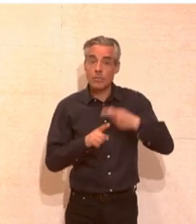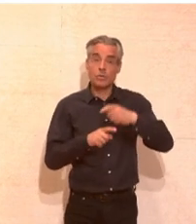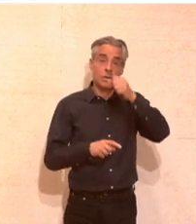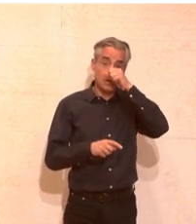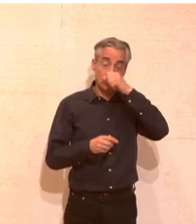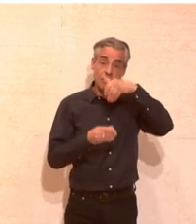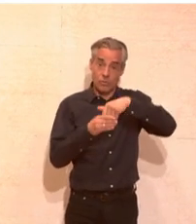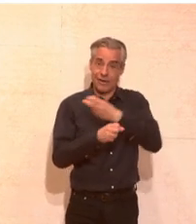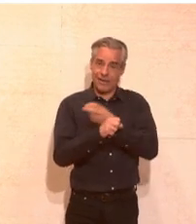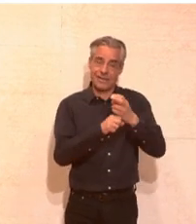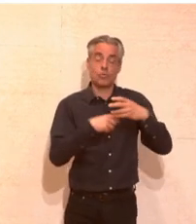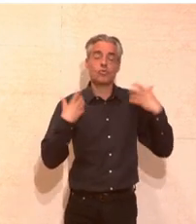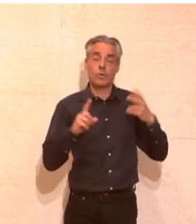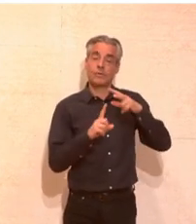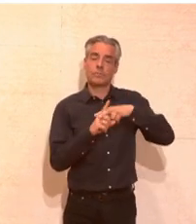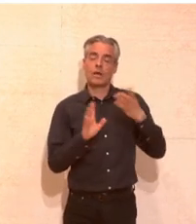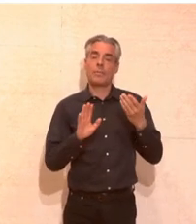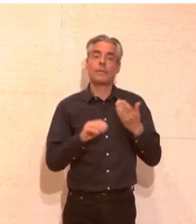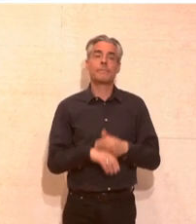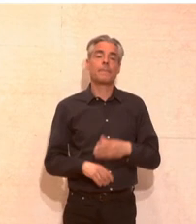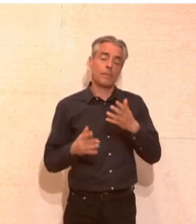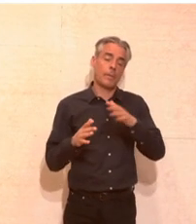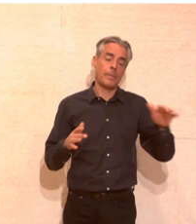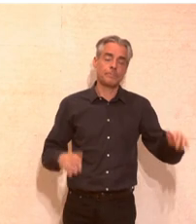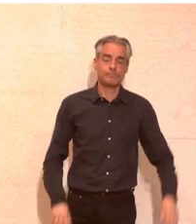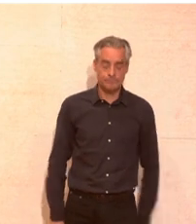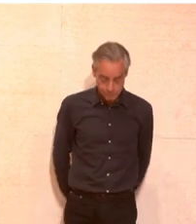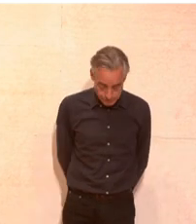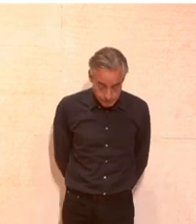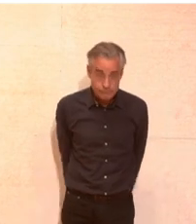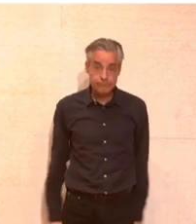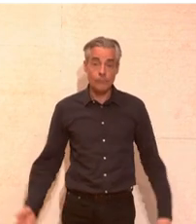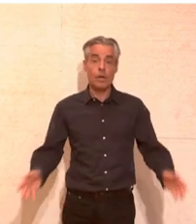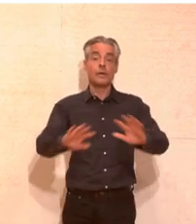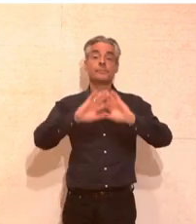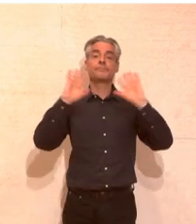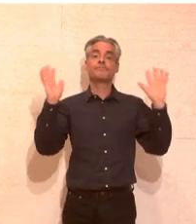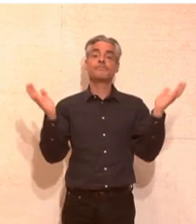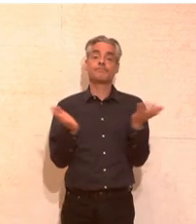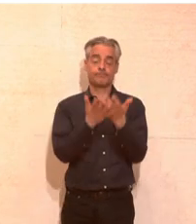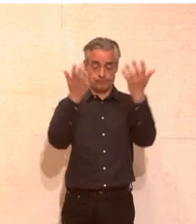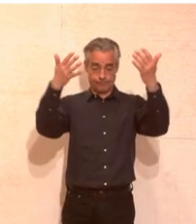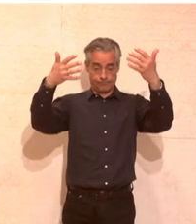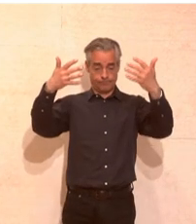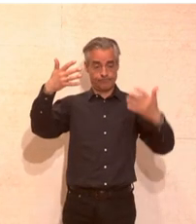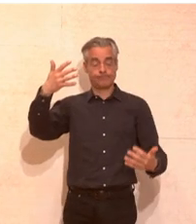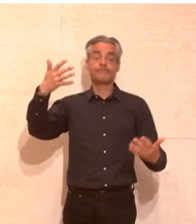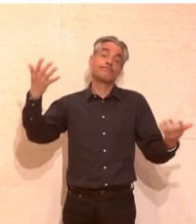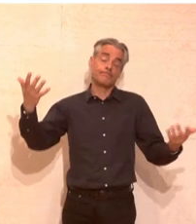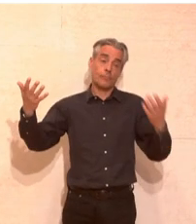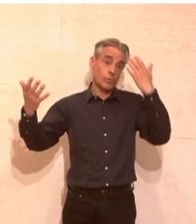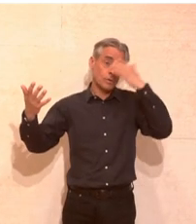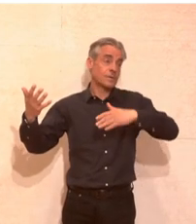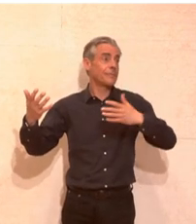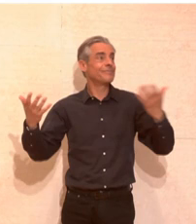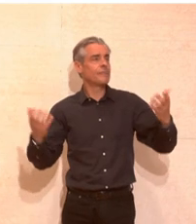sexualité à risque, et enfin une prise de poids. Donc dans tout ça, on voit bien que